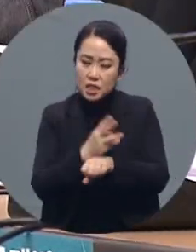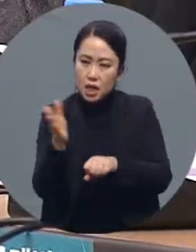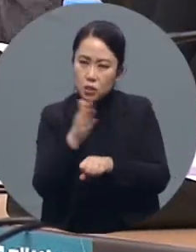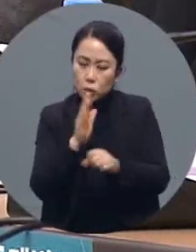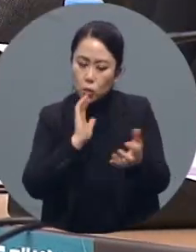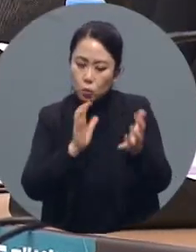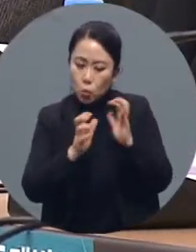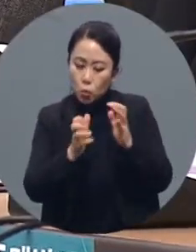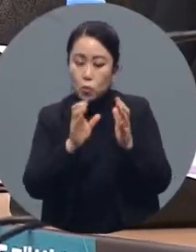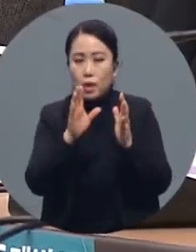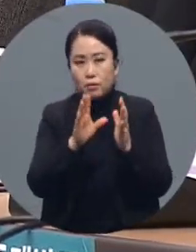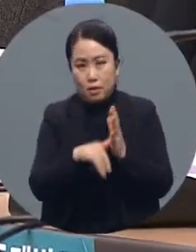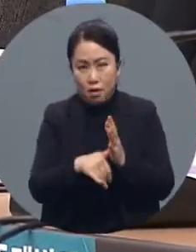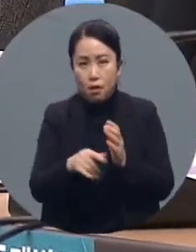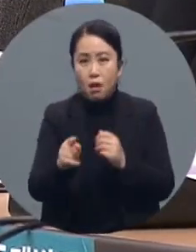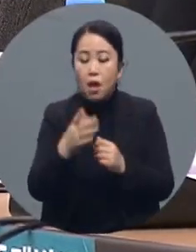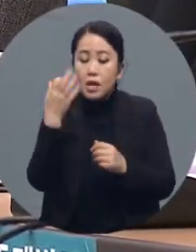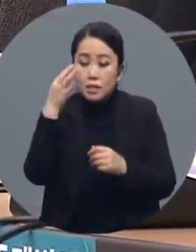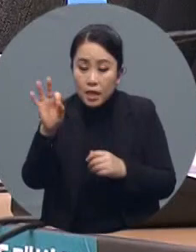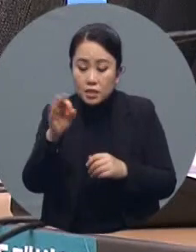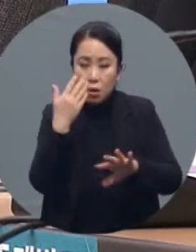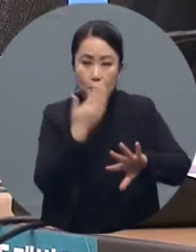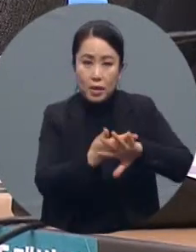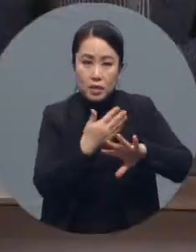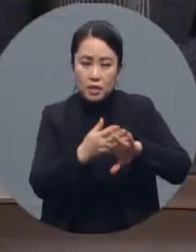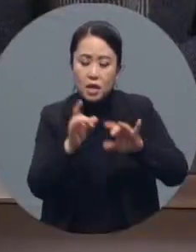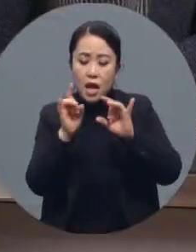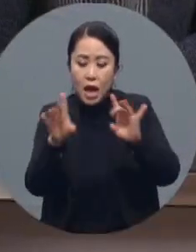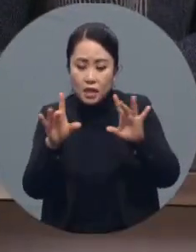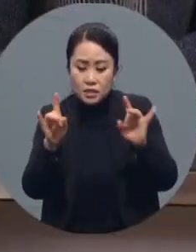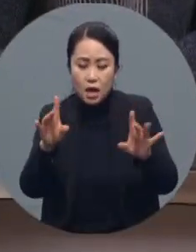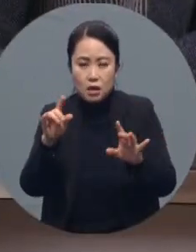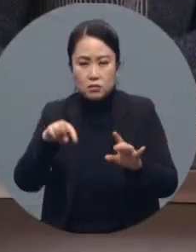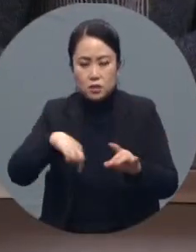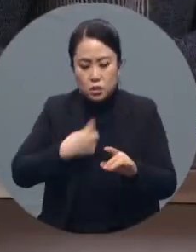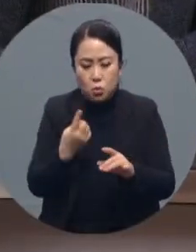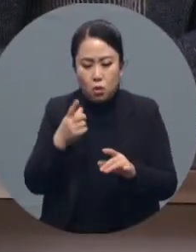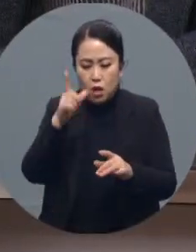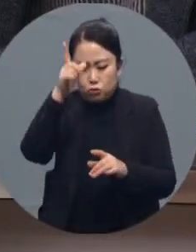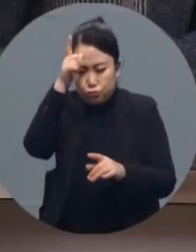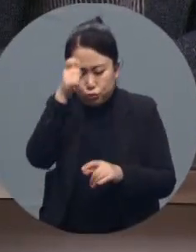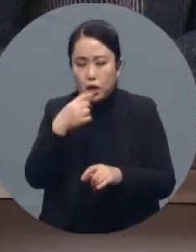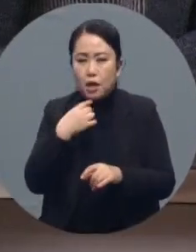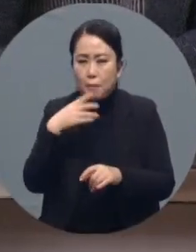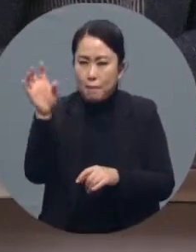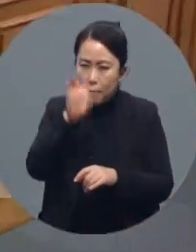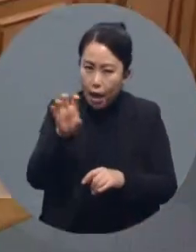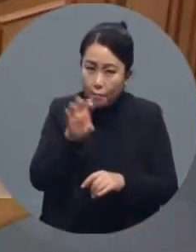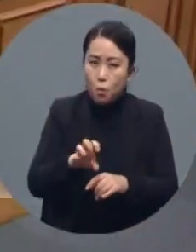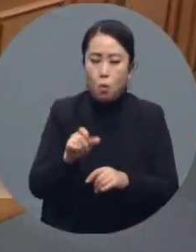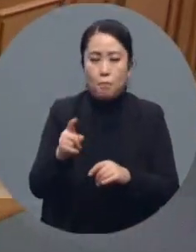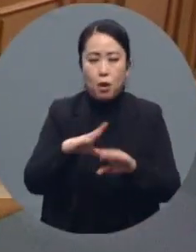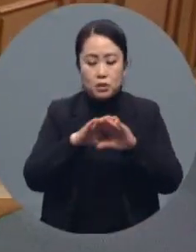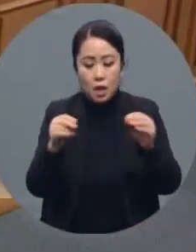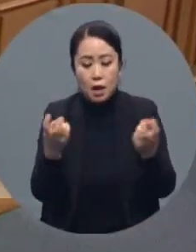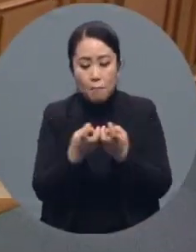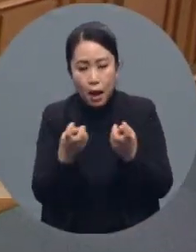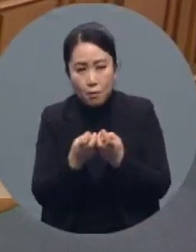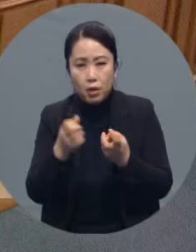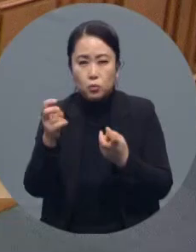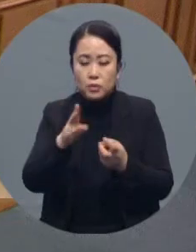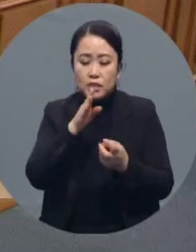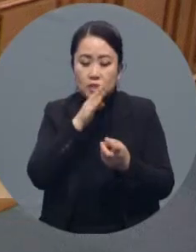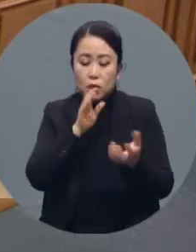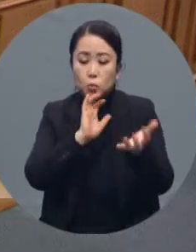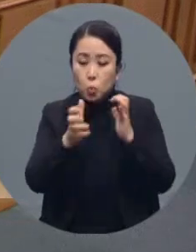이어진 토론회. 찬반 양측은 각자 주장만을 반복했을 뿐 사용 후 핵연료 처리 방안 등 실질적인